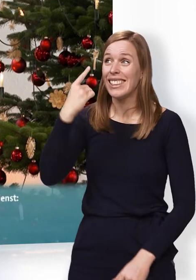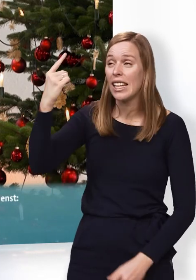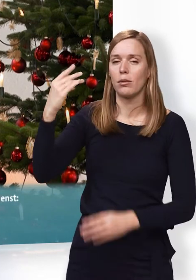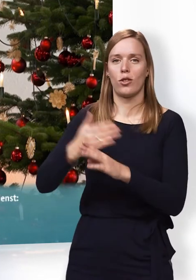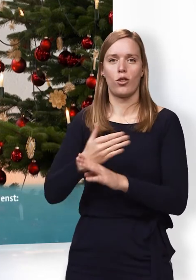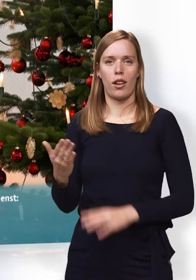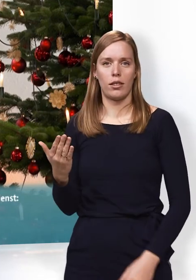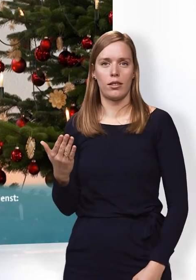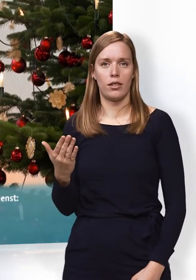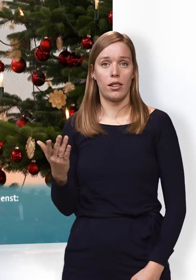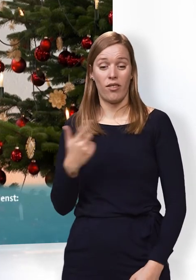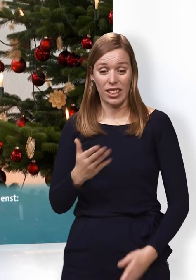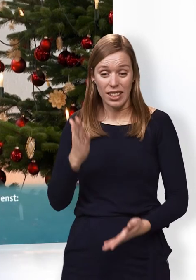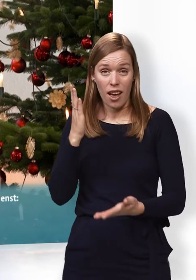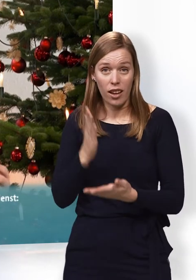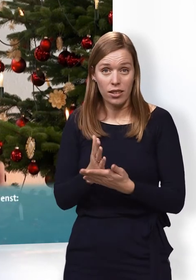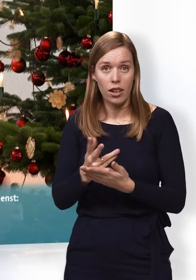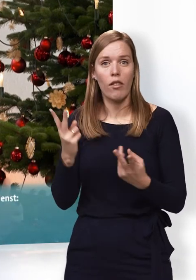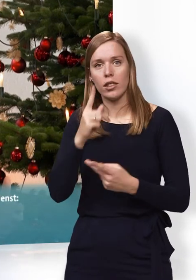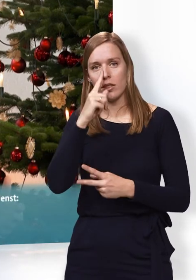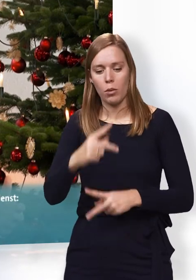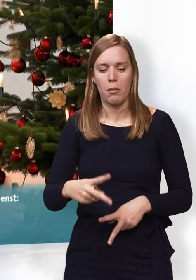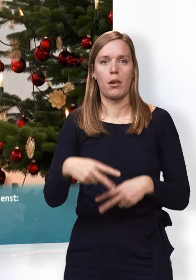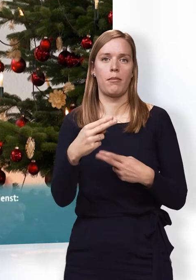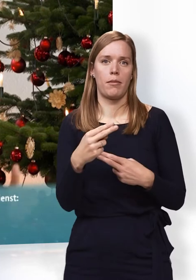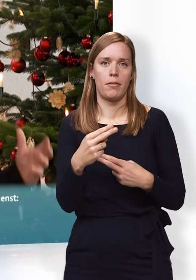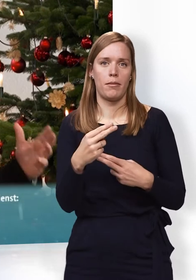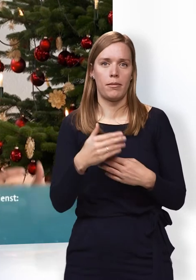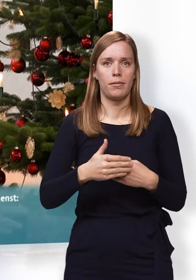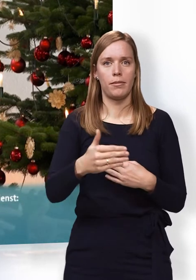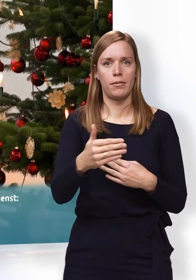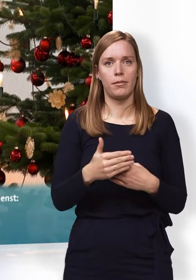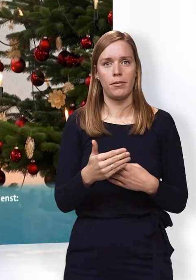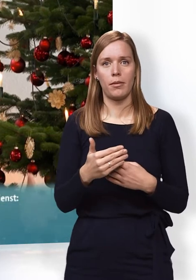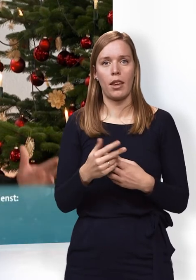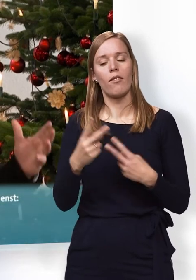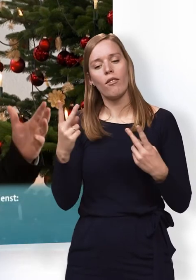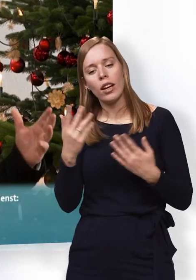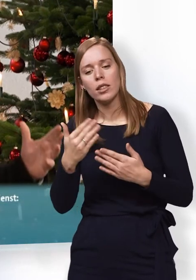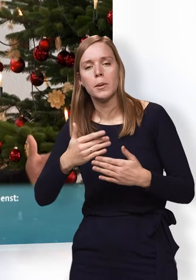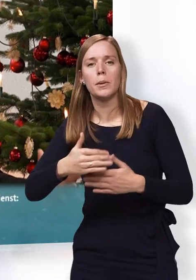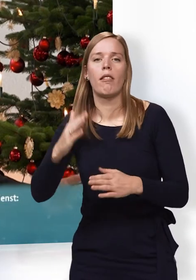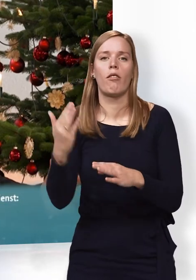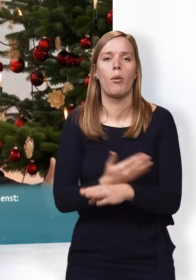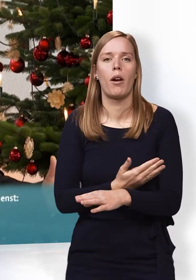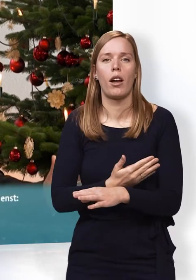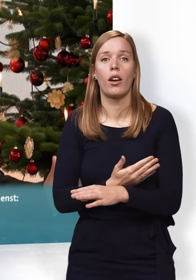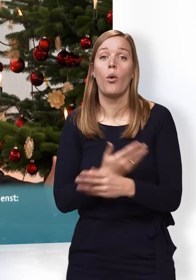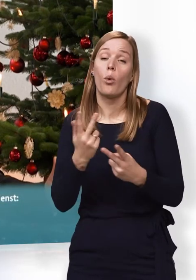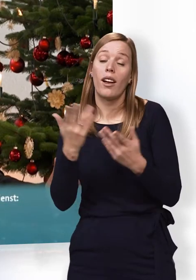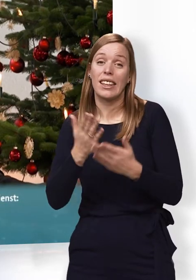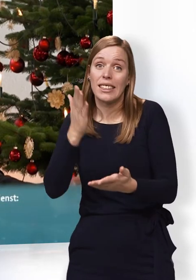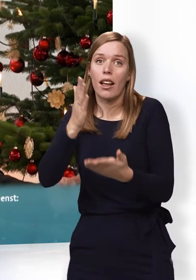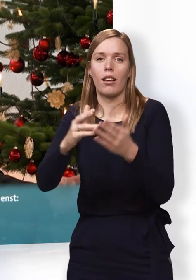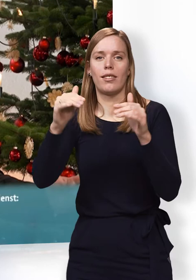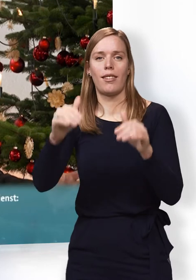das Endgültige ist und was das Vorläufige ist, was vorübergeht und worauf alles hinausläuft.